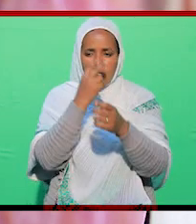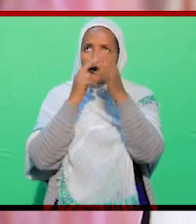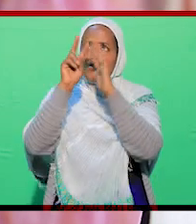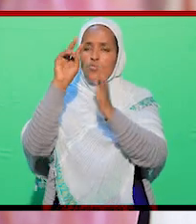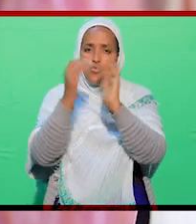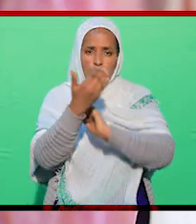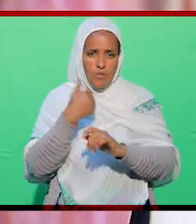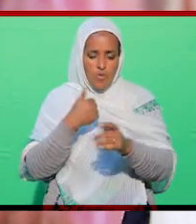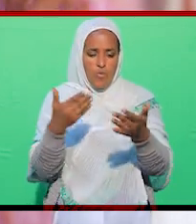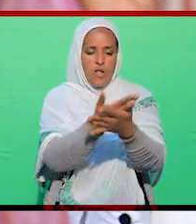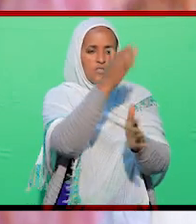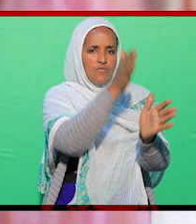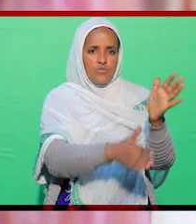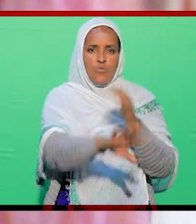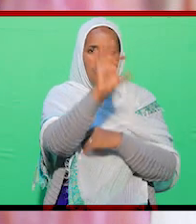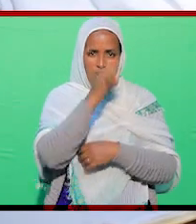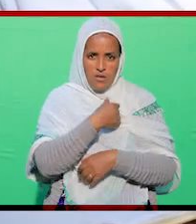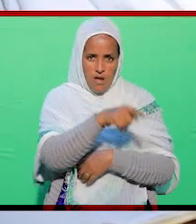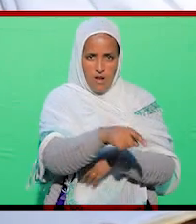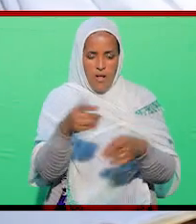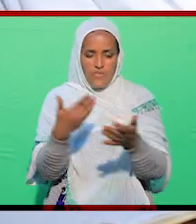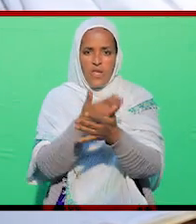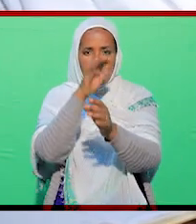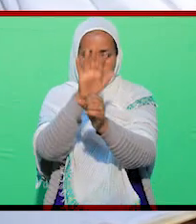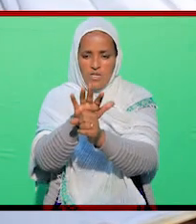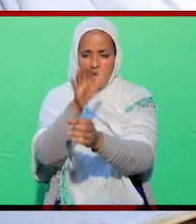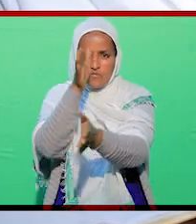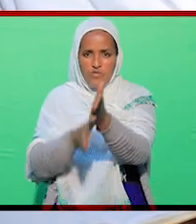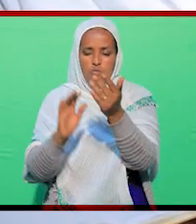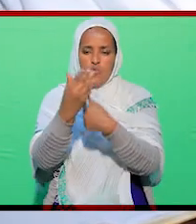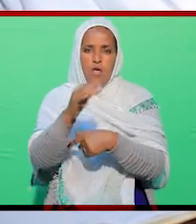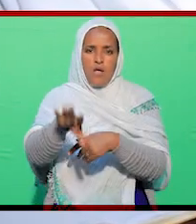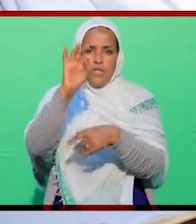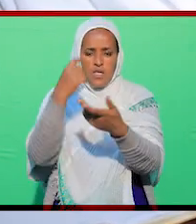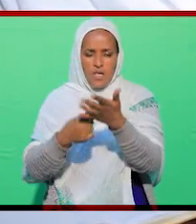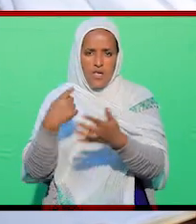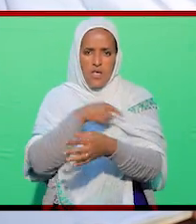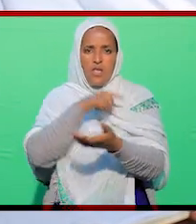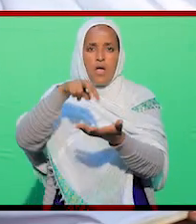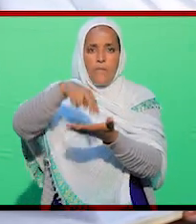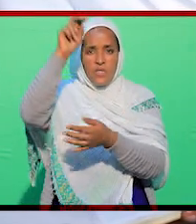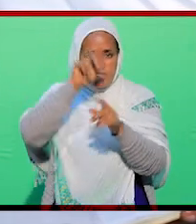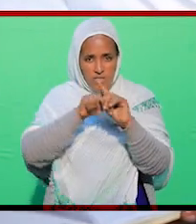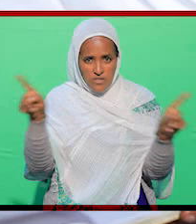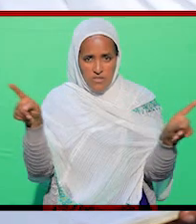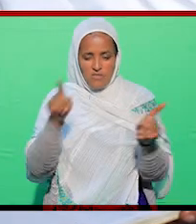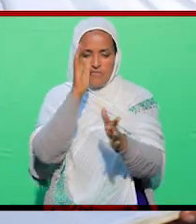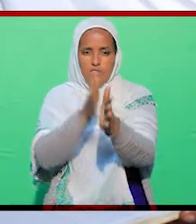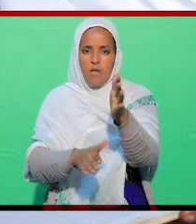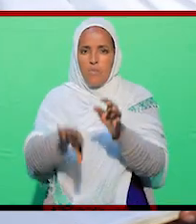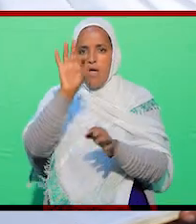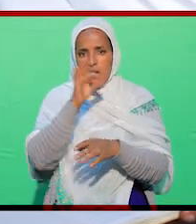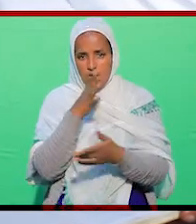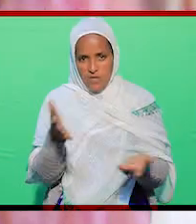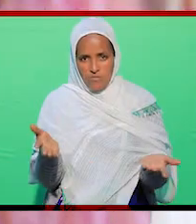ክርስቲያናችን ብዙ ትምህርት በብሉይ ትንቢት ሆኖ የነበረው በሐዲስ ተፈጽሞ እናገኛለን። ሐዲስ ኪዳን ፍጻሜ ሆና ነው የምናገኘው። ይሄ